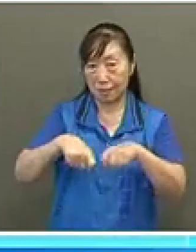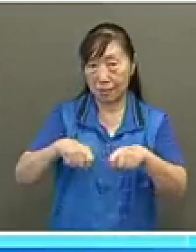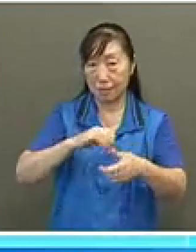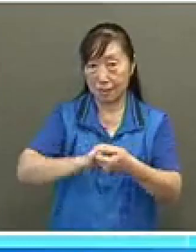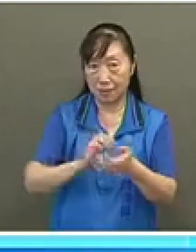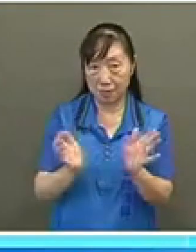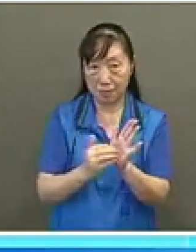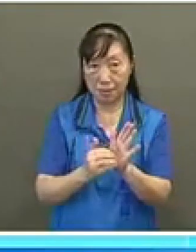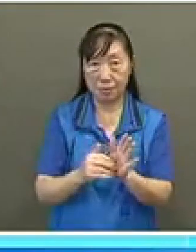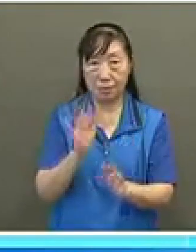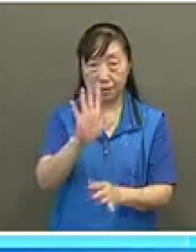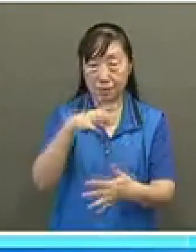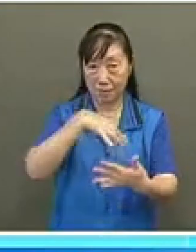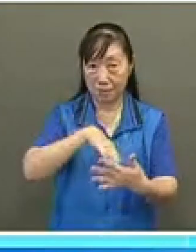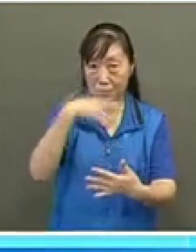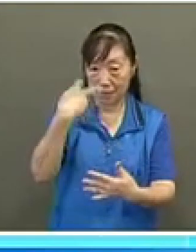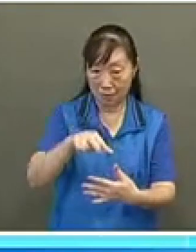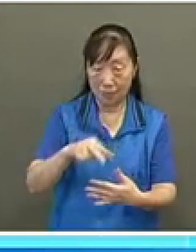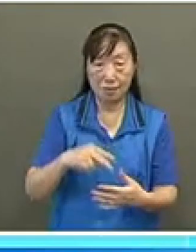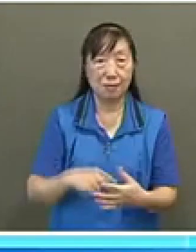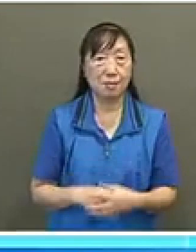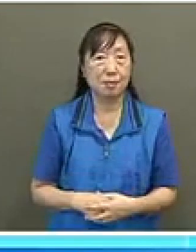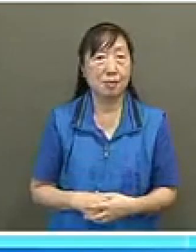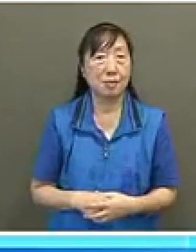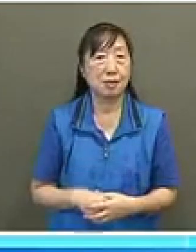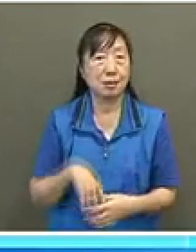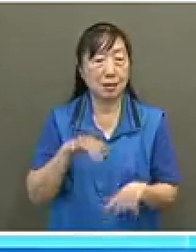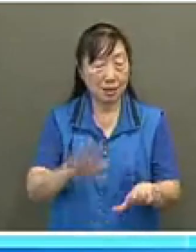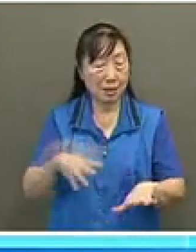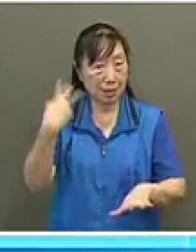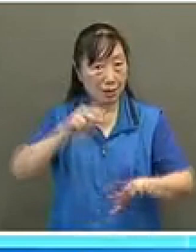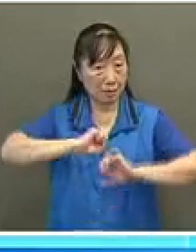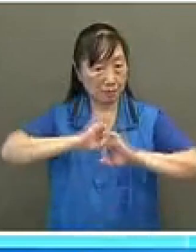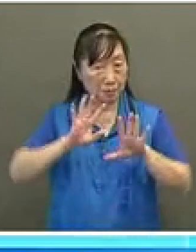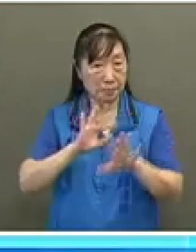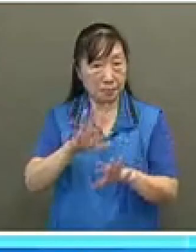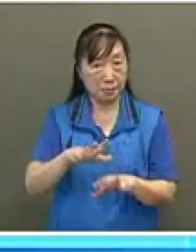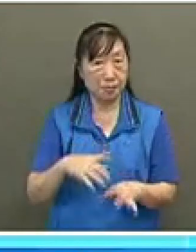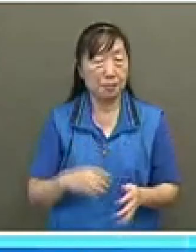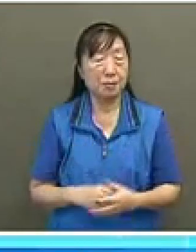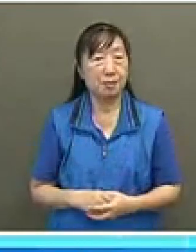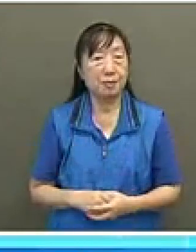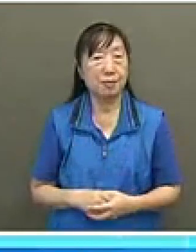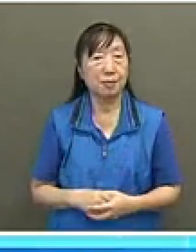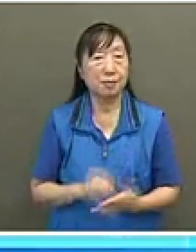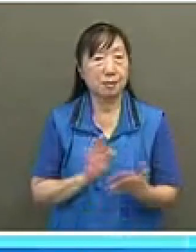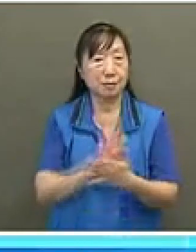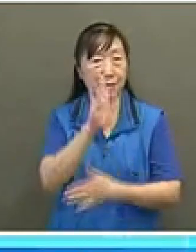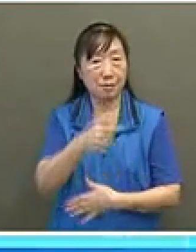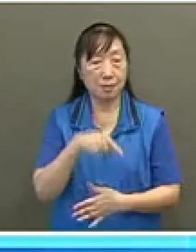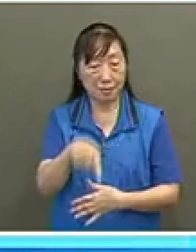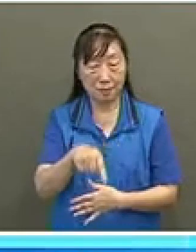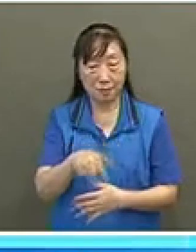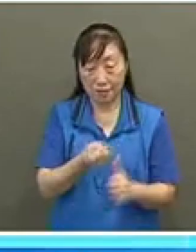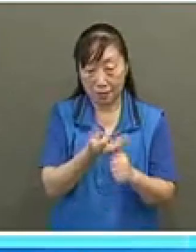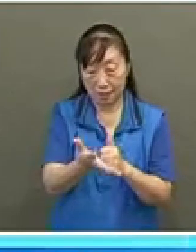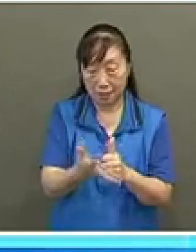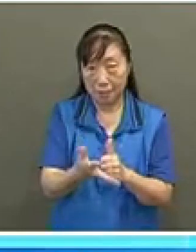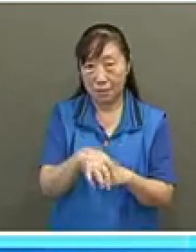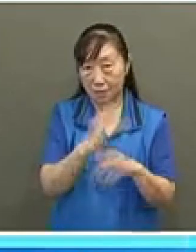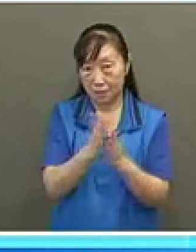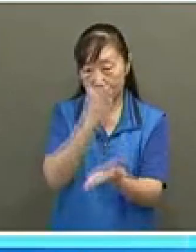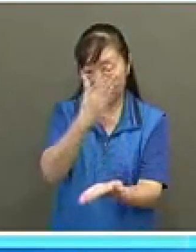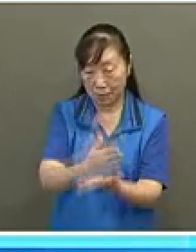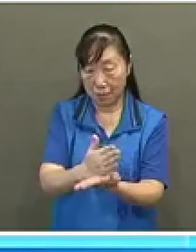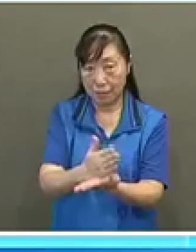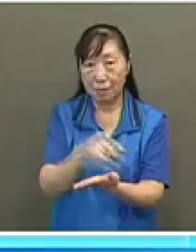为，其中今天又特别借这个机会再强调一件，为了要阻断传播链，及